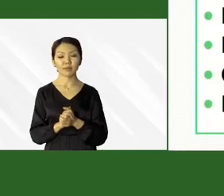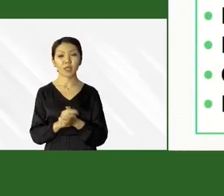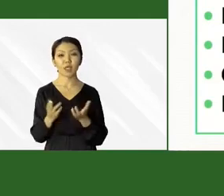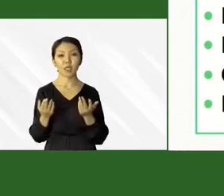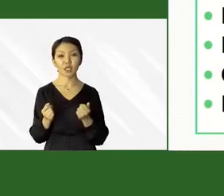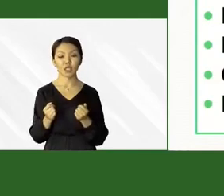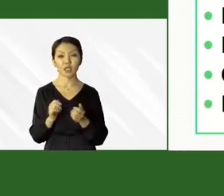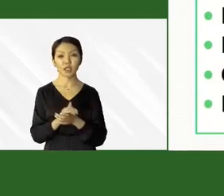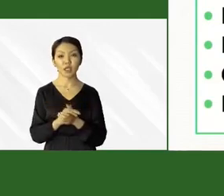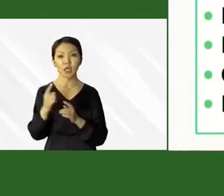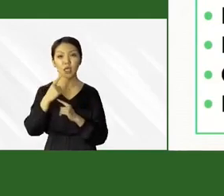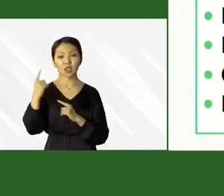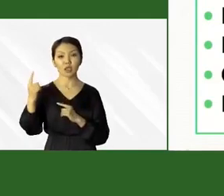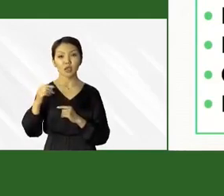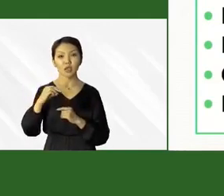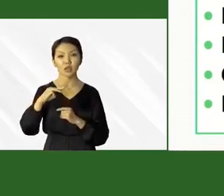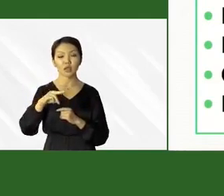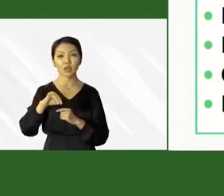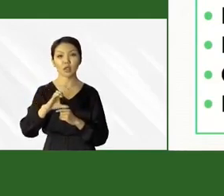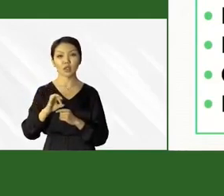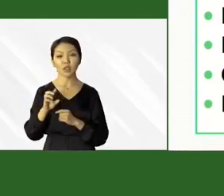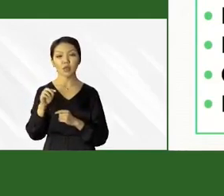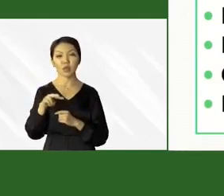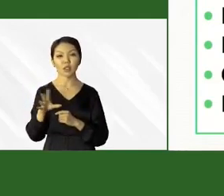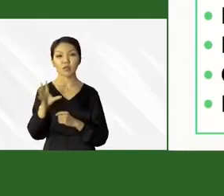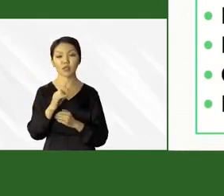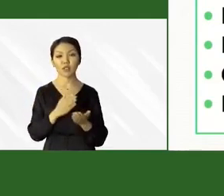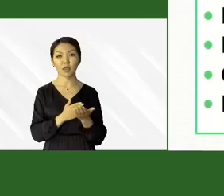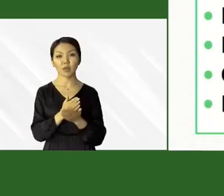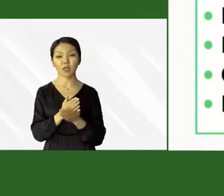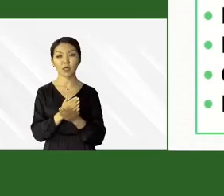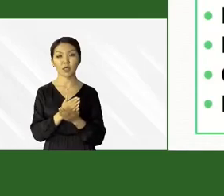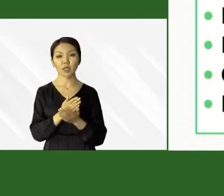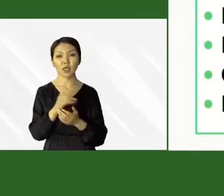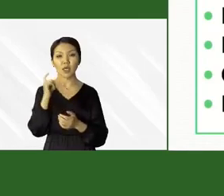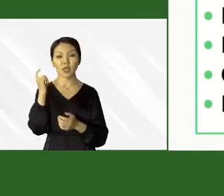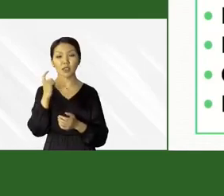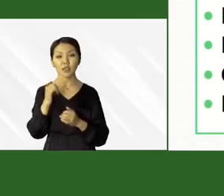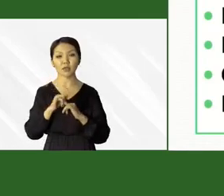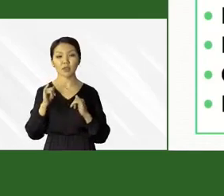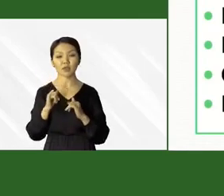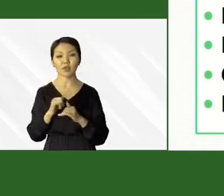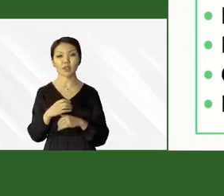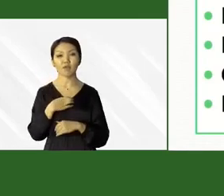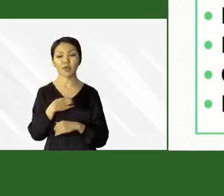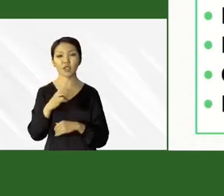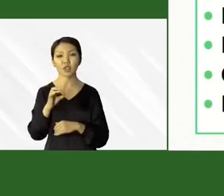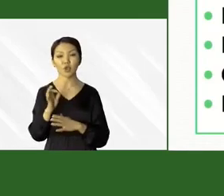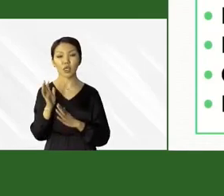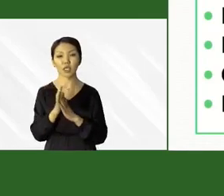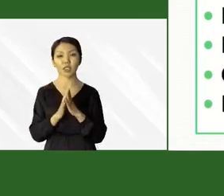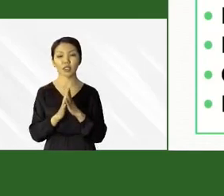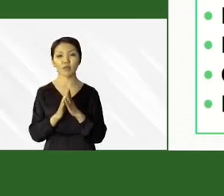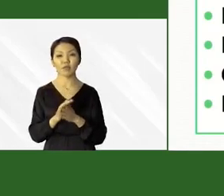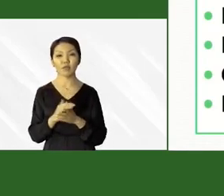Конечно, для отдаленной Талаской области все направления развития хозяйства важны, но для растениеводства особенно